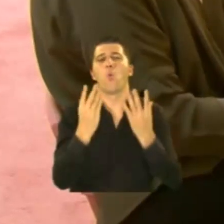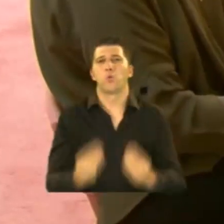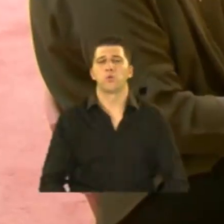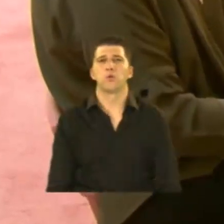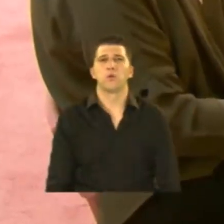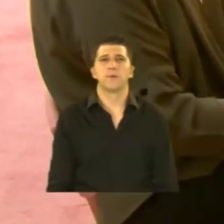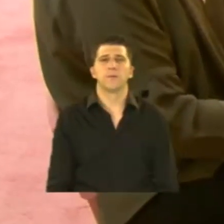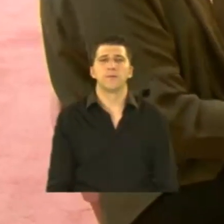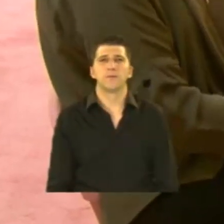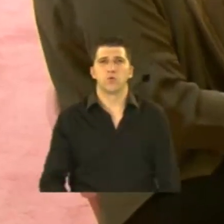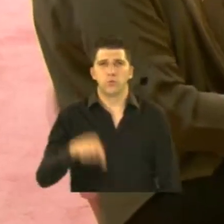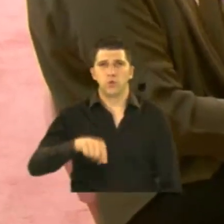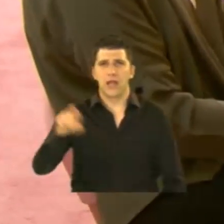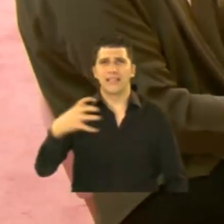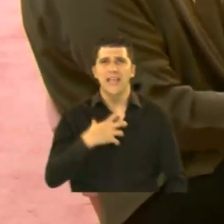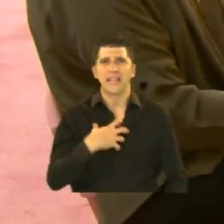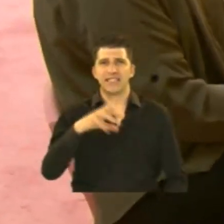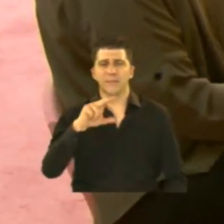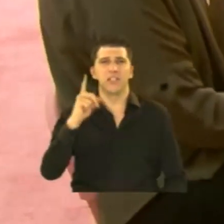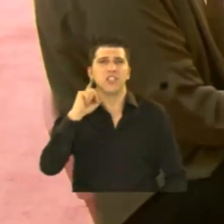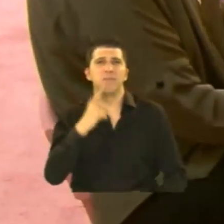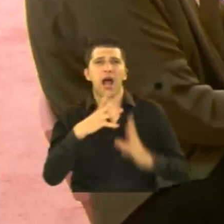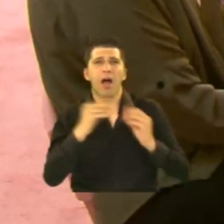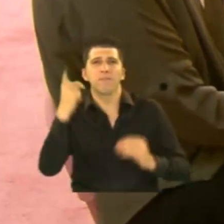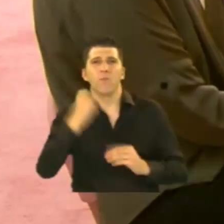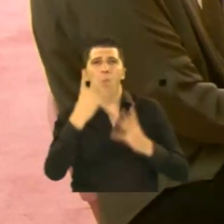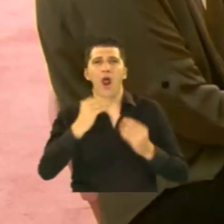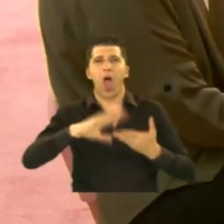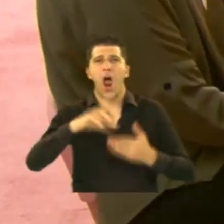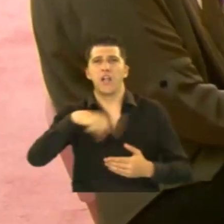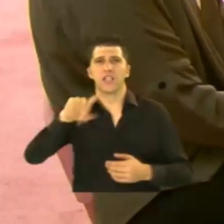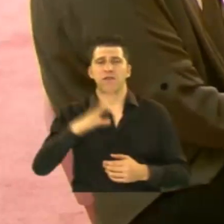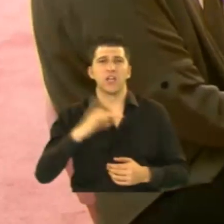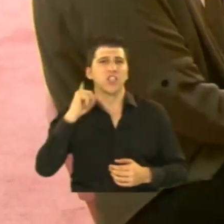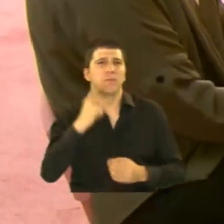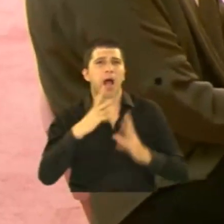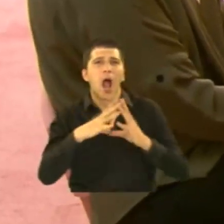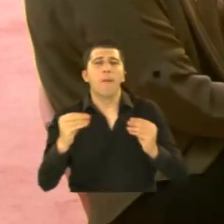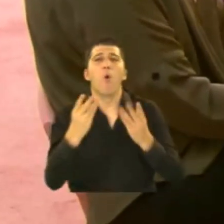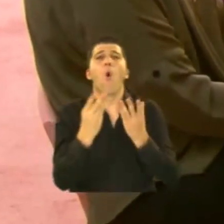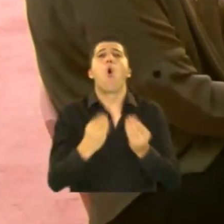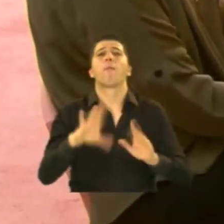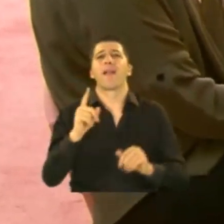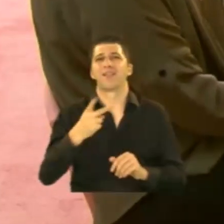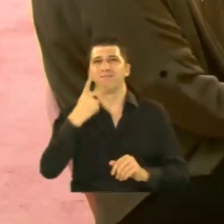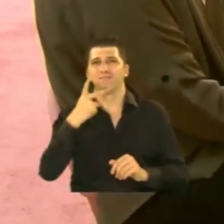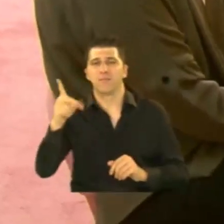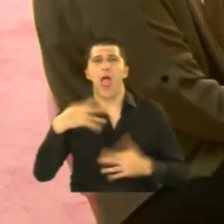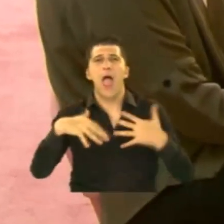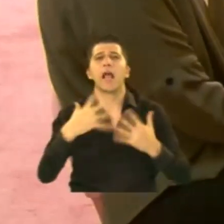iyi. Burada kendisi gibi işitme kaybı olan arkadaşları var. İşitme kaybı